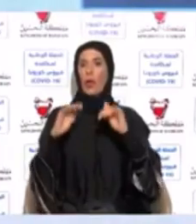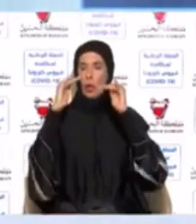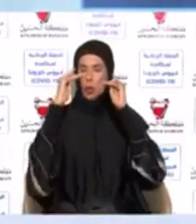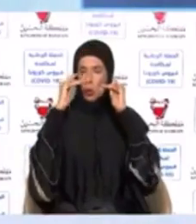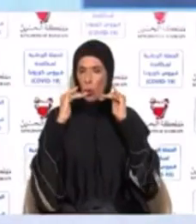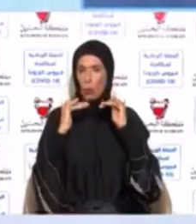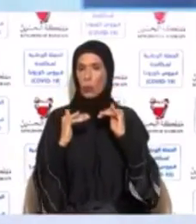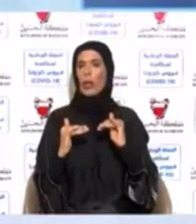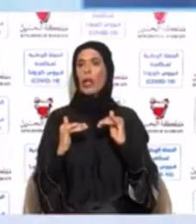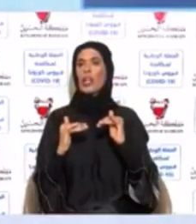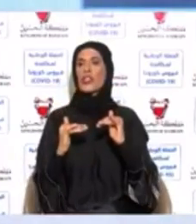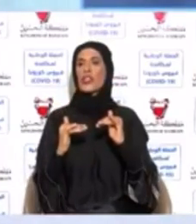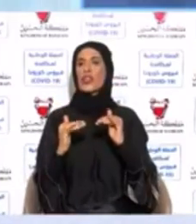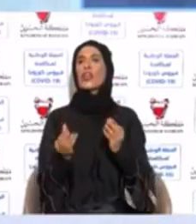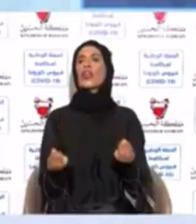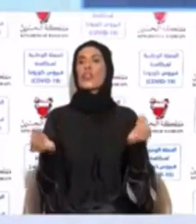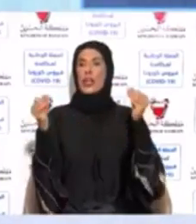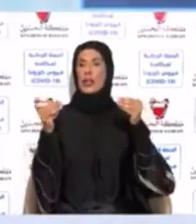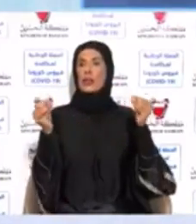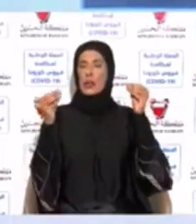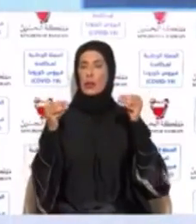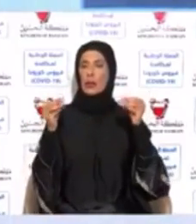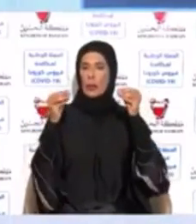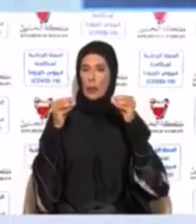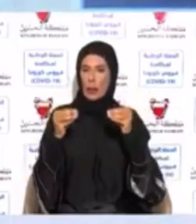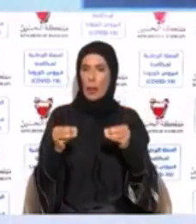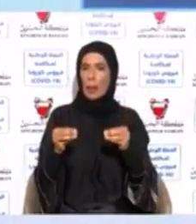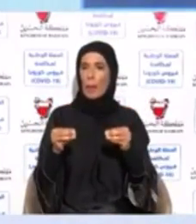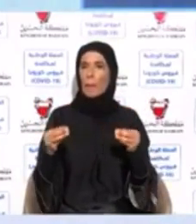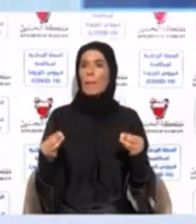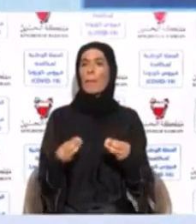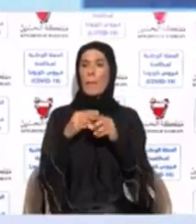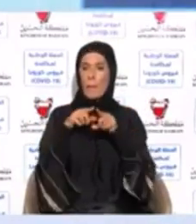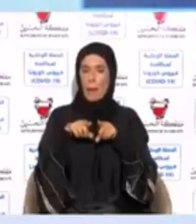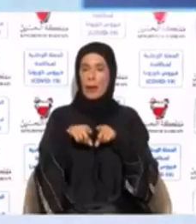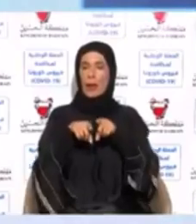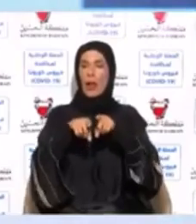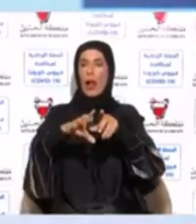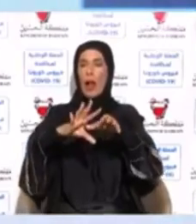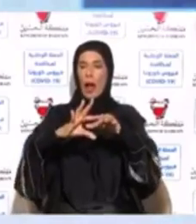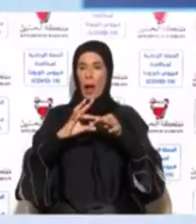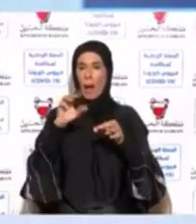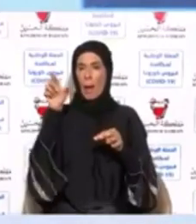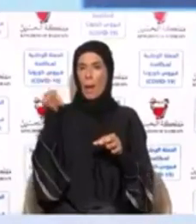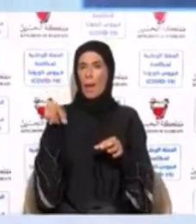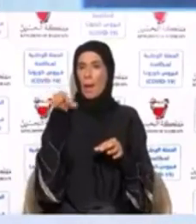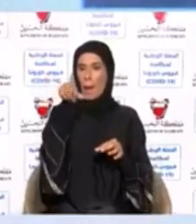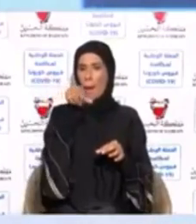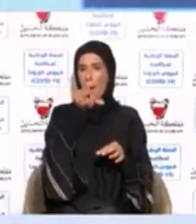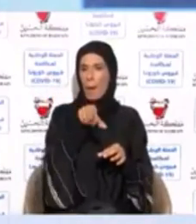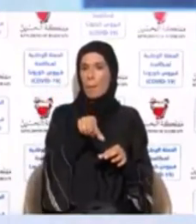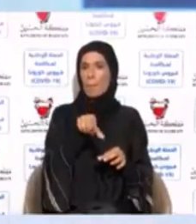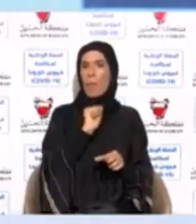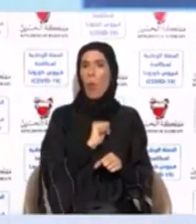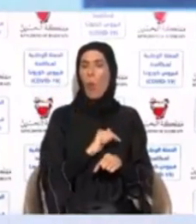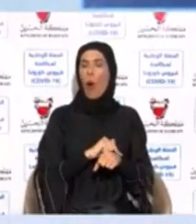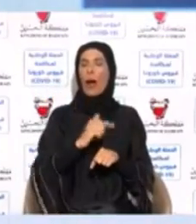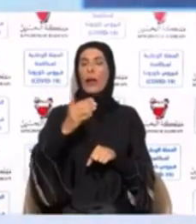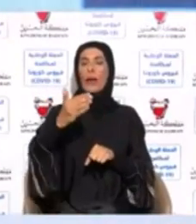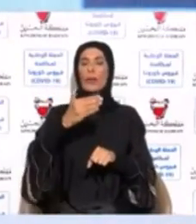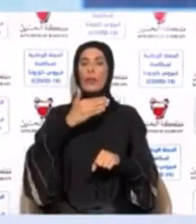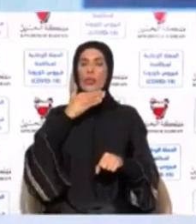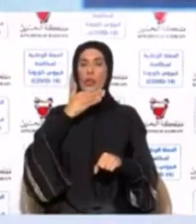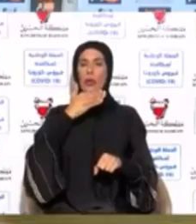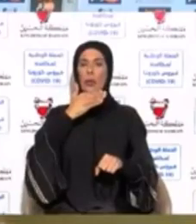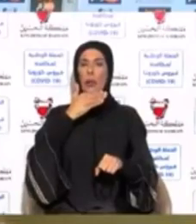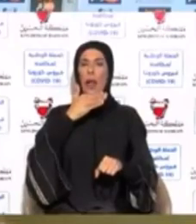وإحنا نزيد هذه الطاقة الاستيعابية لزيادتها مع التماشى مع الوصول إلى الحالات في الوقت المبكر